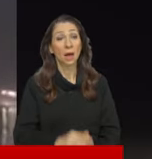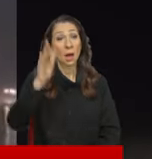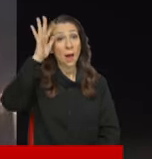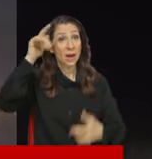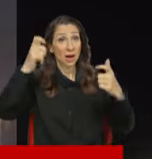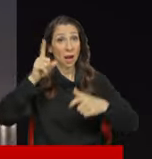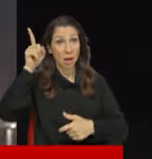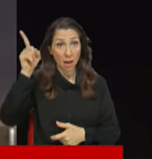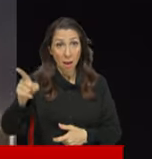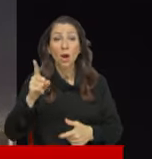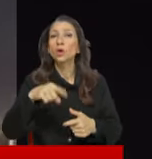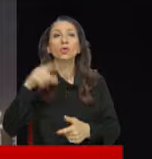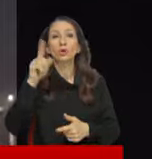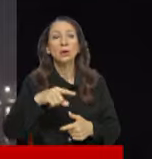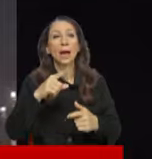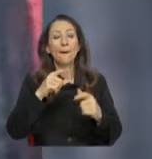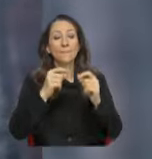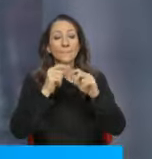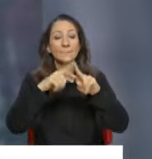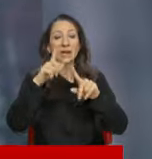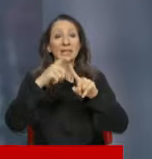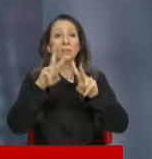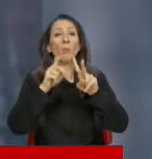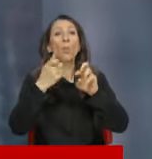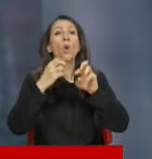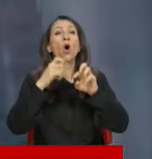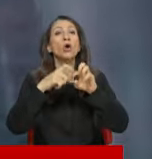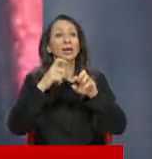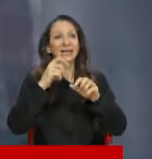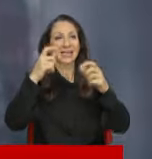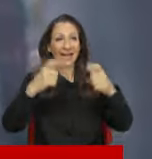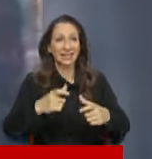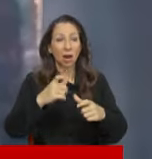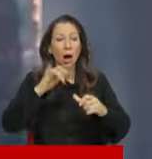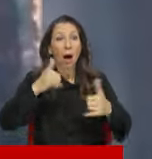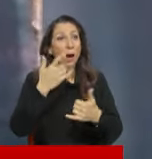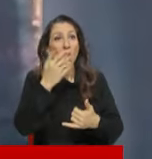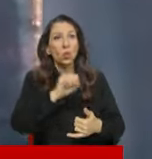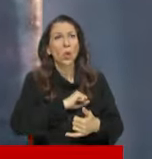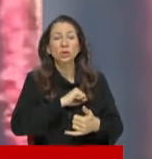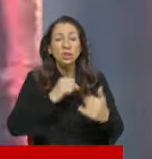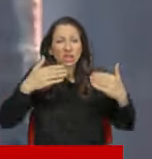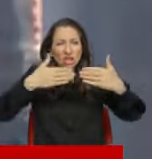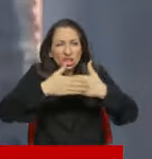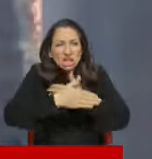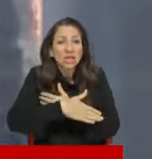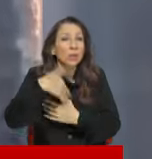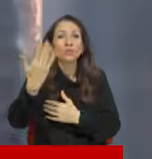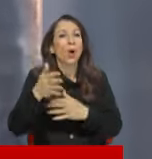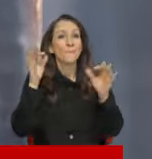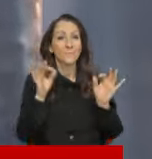Amerika Birleşik Devletleri güne baltimor kentinden gelen facia haberi ile başladı korkunç olay gece yarısından sonra